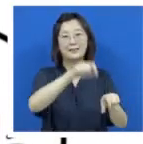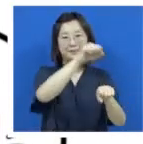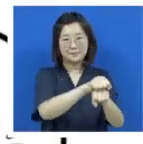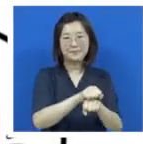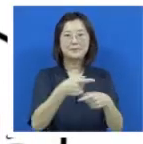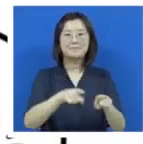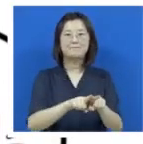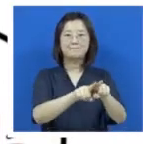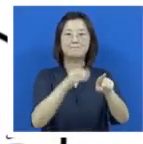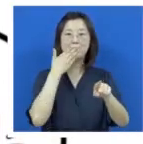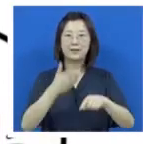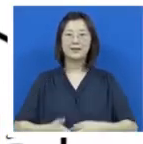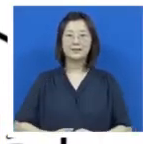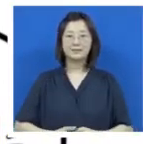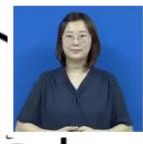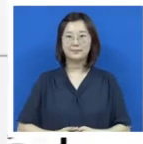이룰 수 있습니다